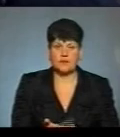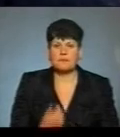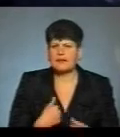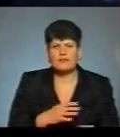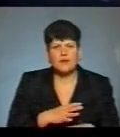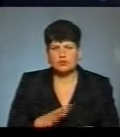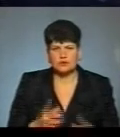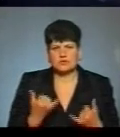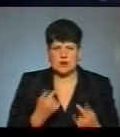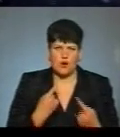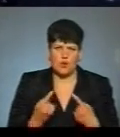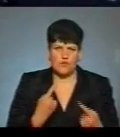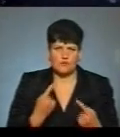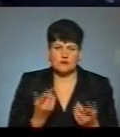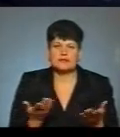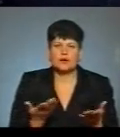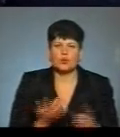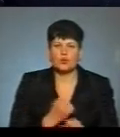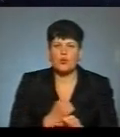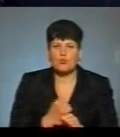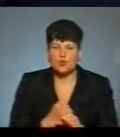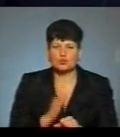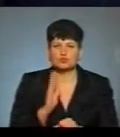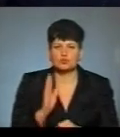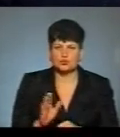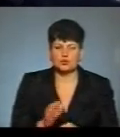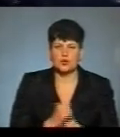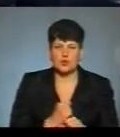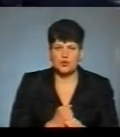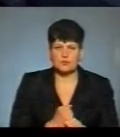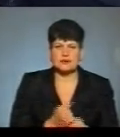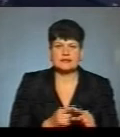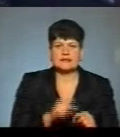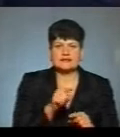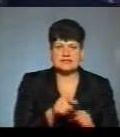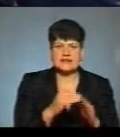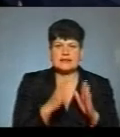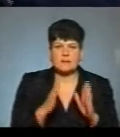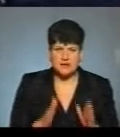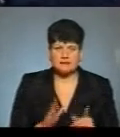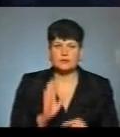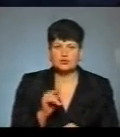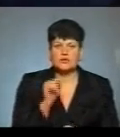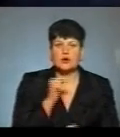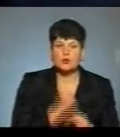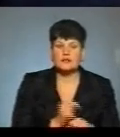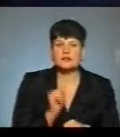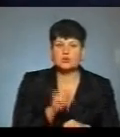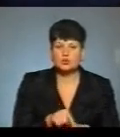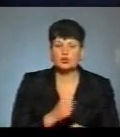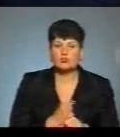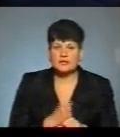зараз визначати, яку саме роботу буде робити цей намет. Він буде робити ту роботу, яка